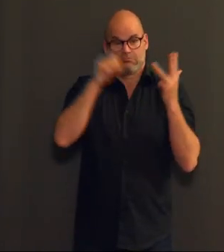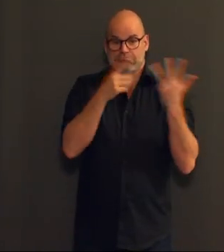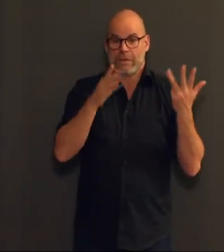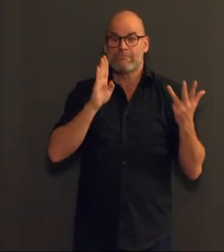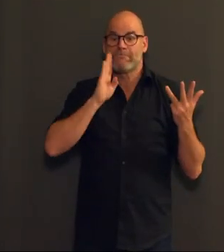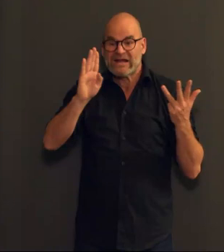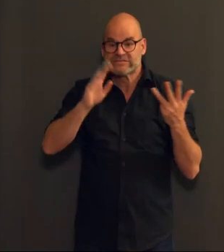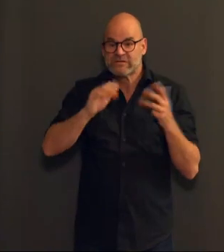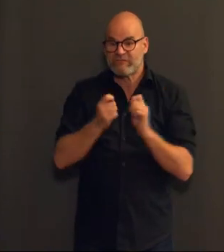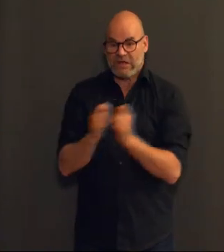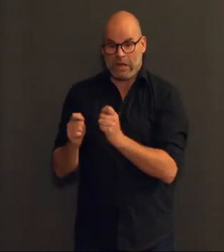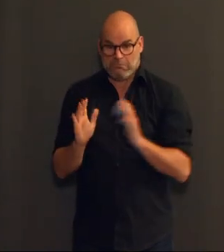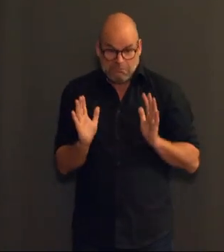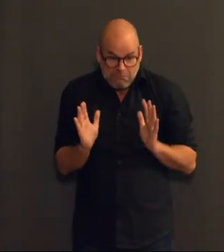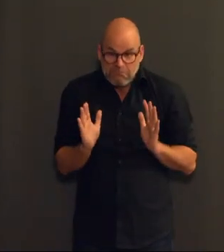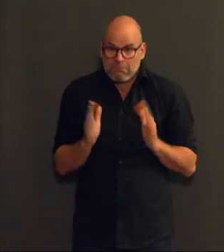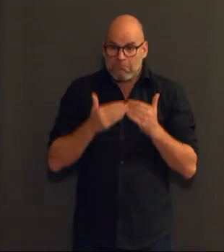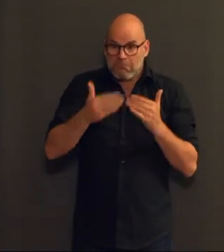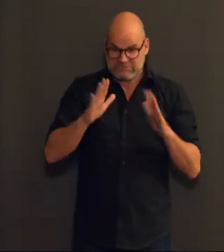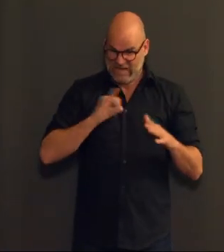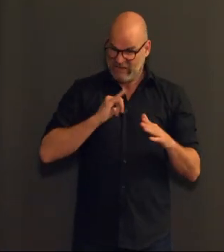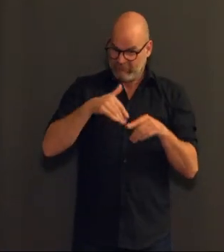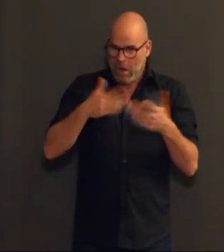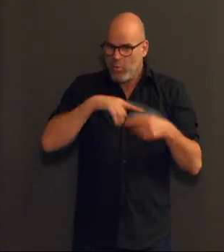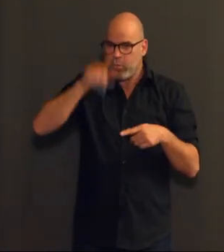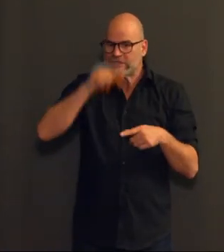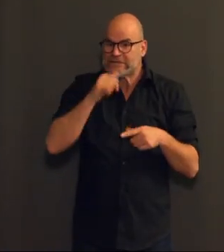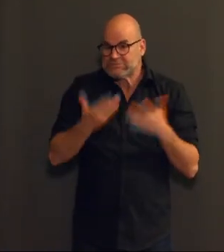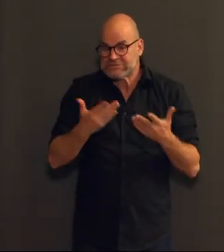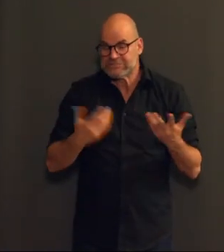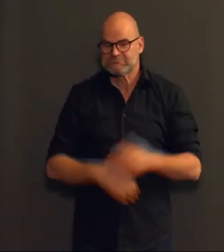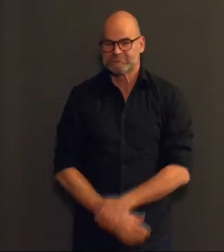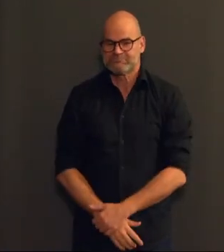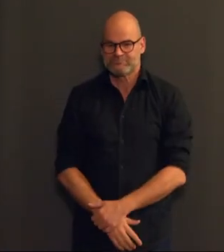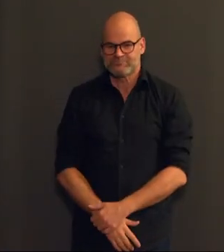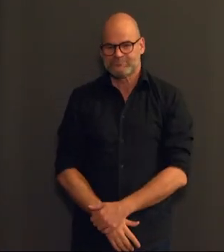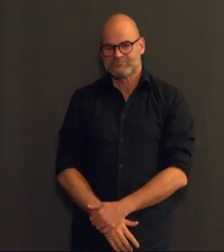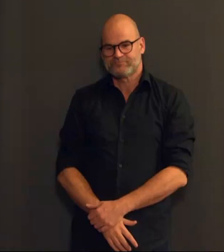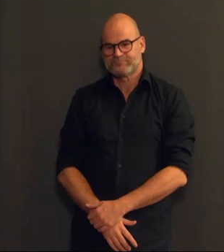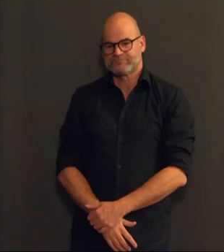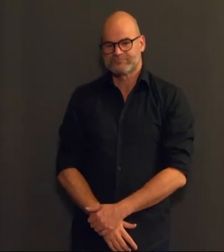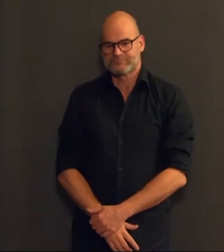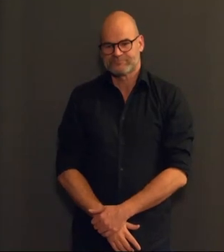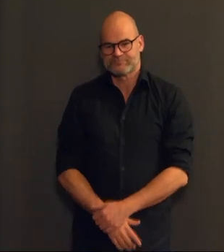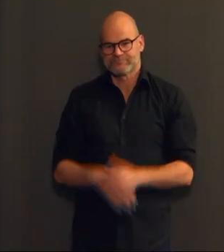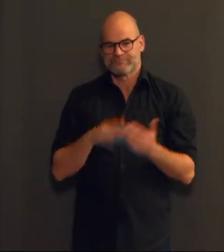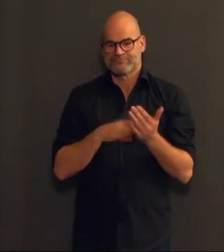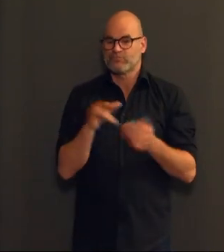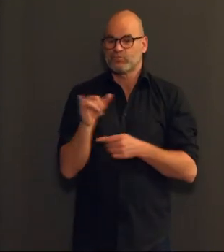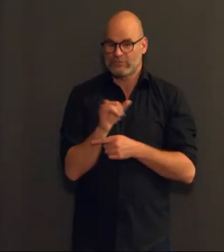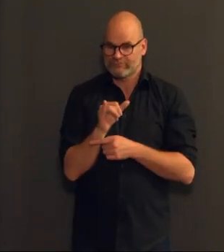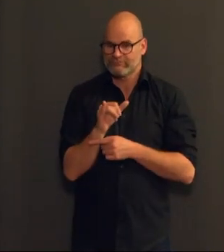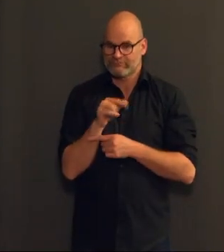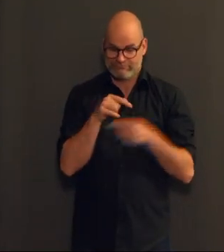kennen ondertussen. Dat komt omdat die varianten bepaalde mutaties dragen. Dat kunnen er één of